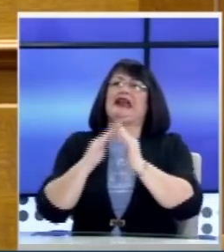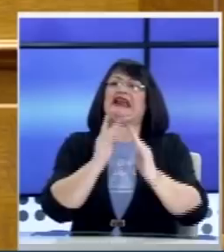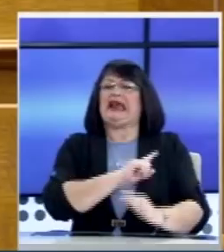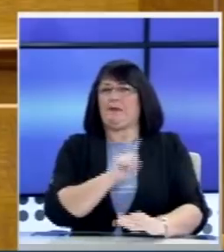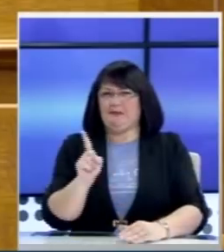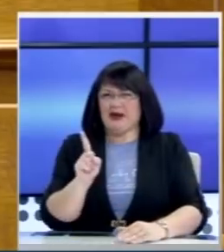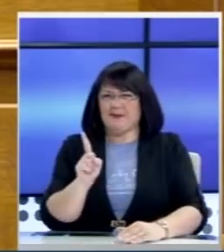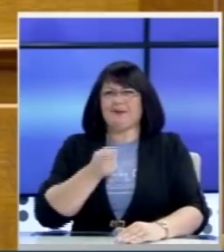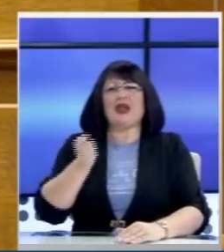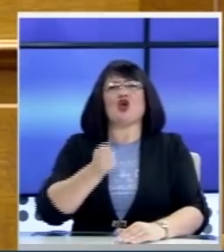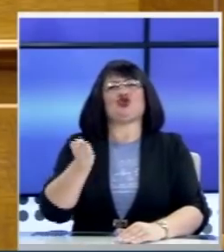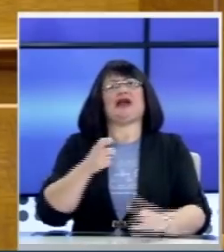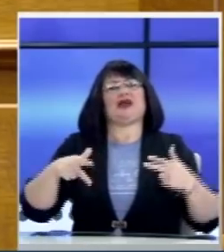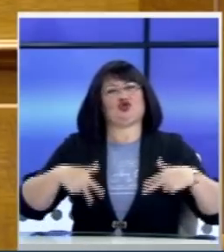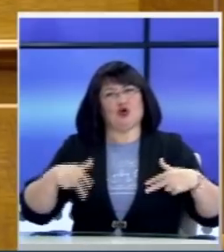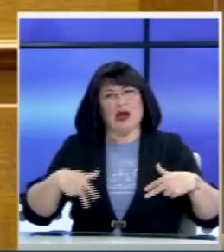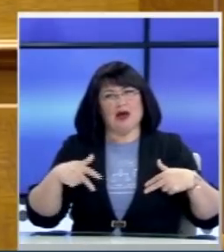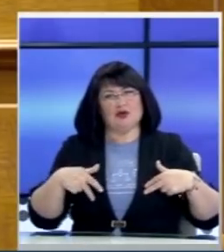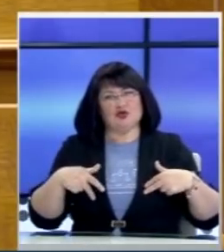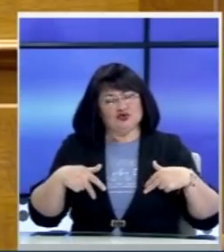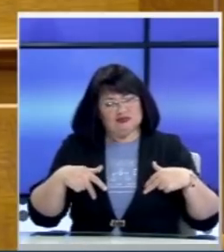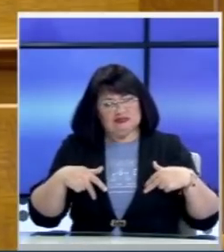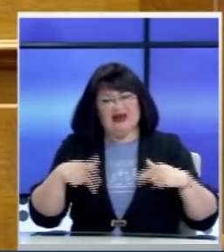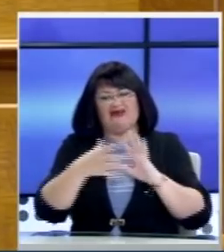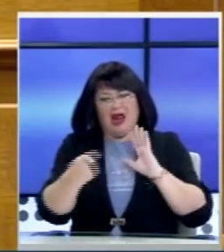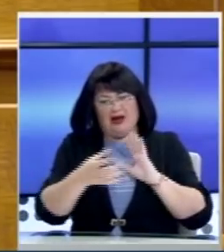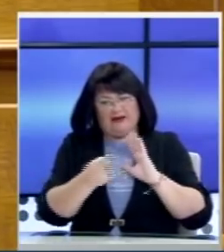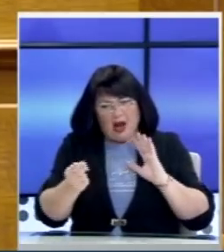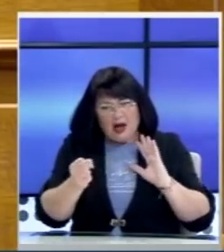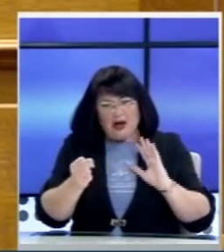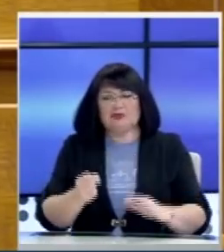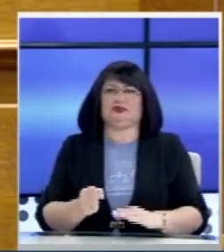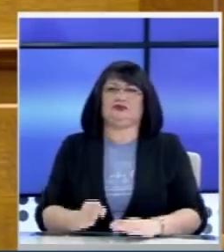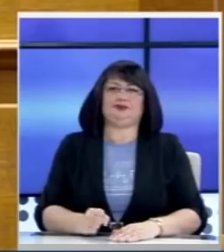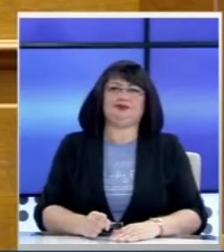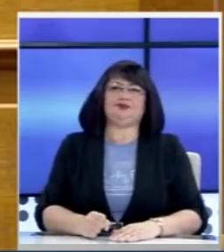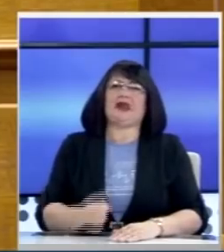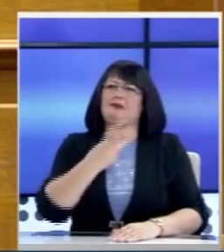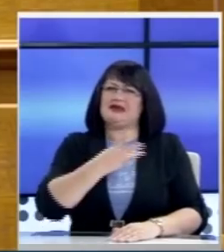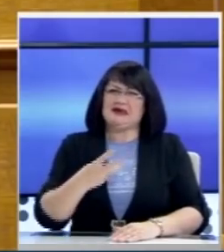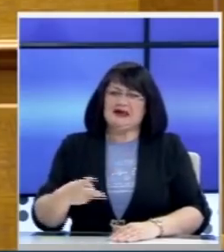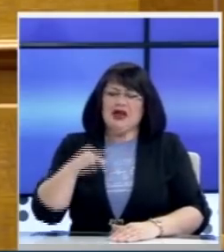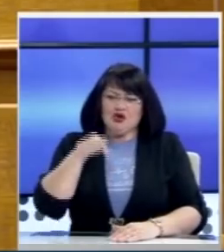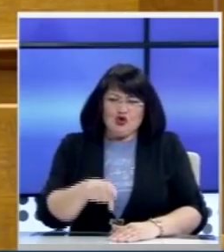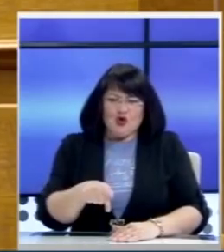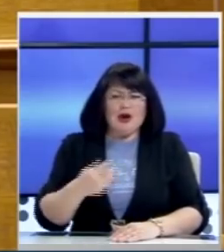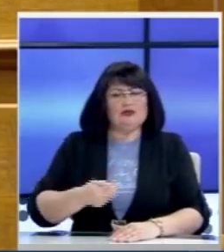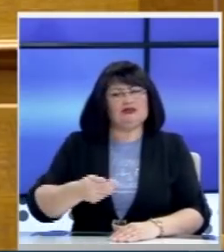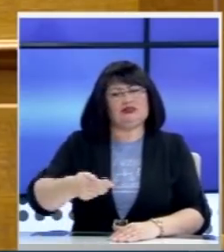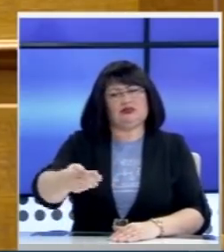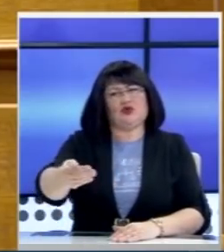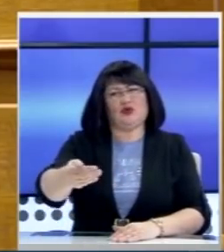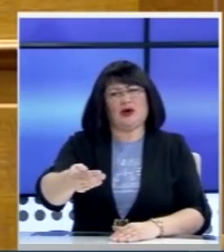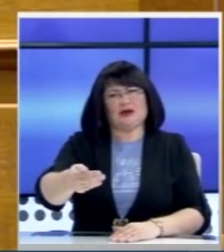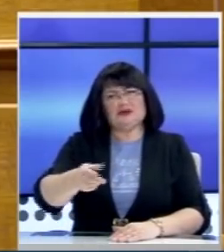για χρέη προς το κράτος χέρι-χέρι με την προηγούμενη κυβέρνηση του ΣΥΡΙΖΑ και τώρα προχωράτε και